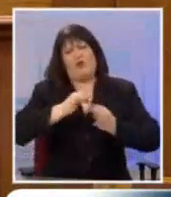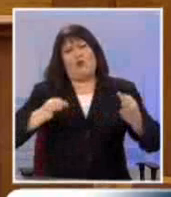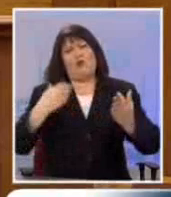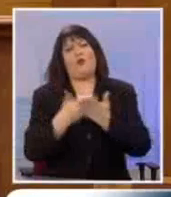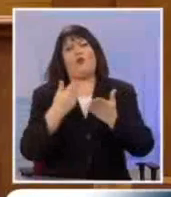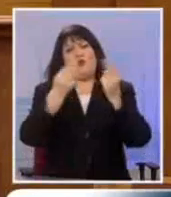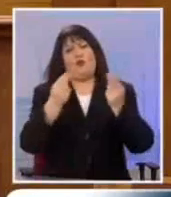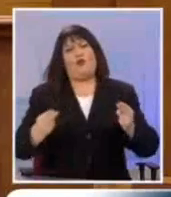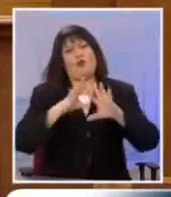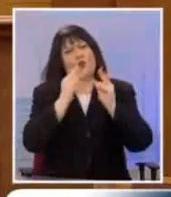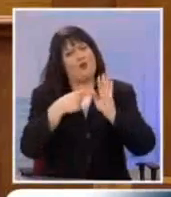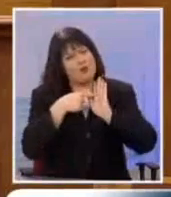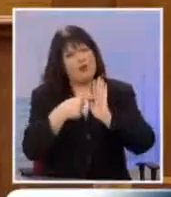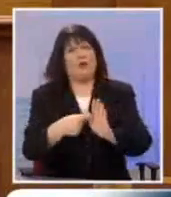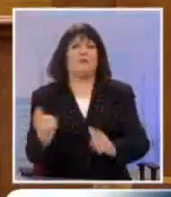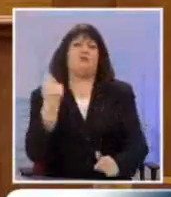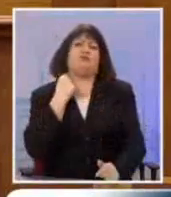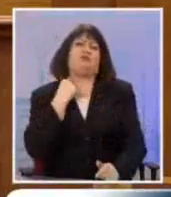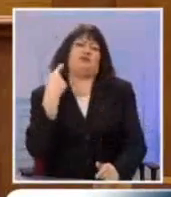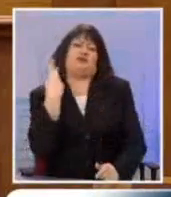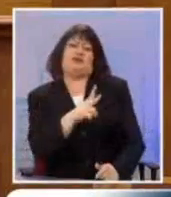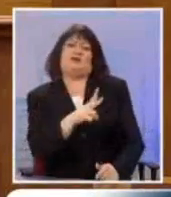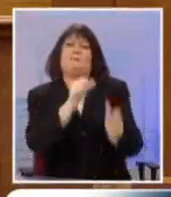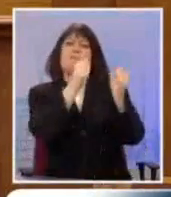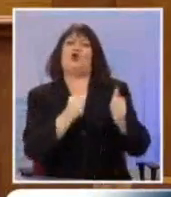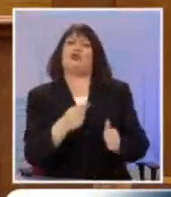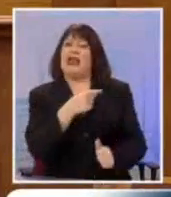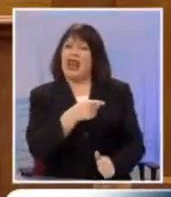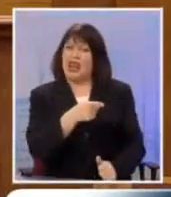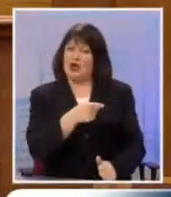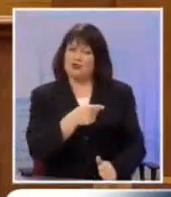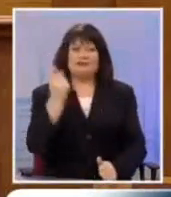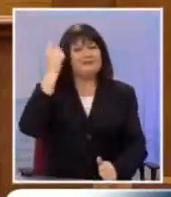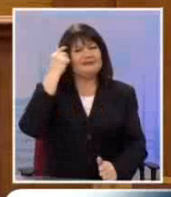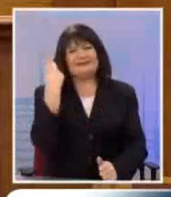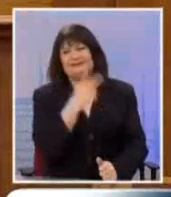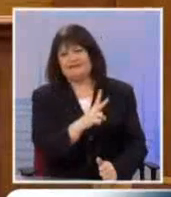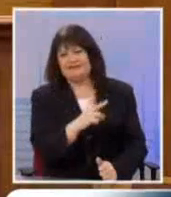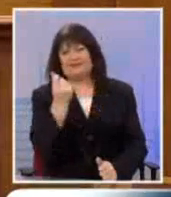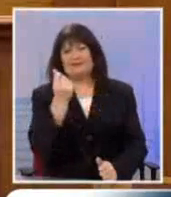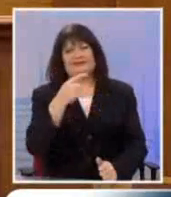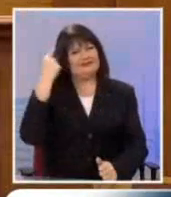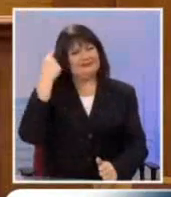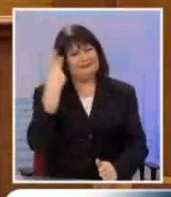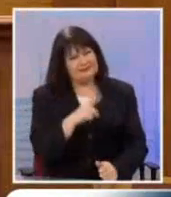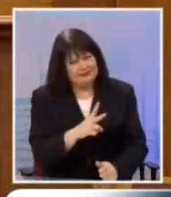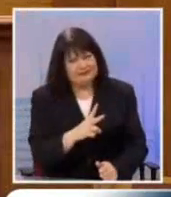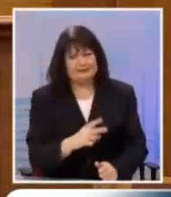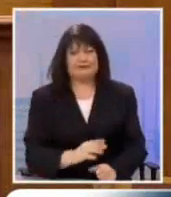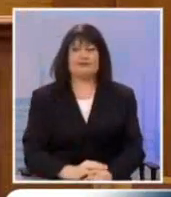στοιχεία που αναδεικνύουν τις αποτυχίες του δικού σας μοντέλου και της ιδεολογίας, της οικονομικής ιδεολογίας.